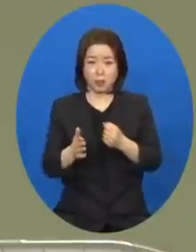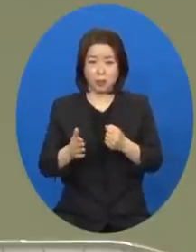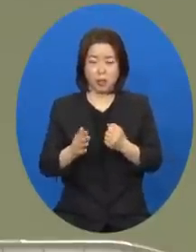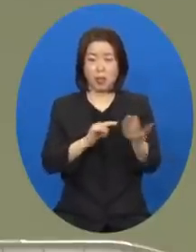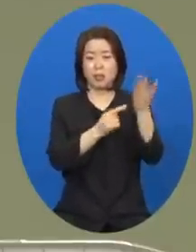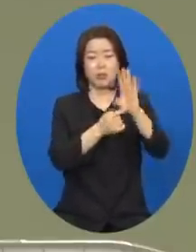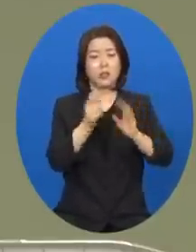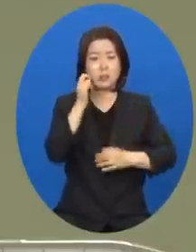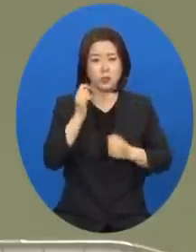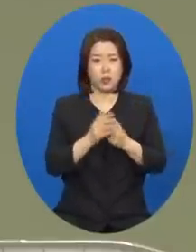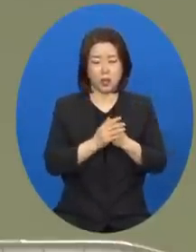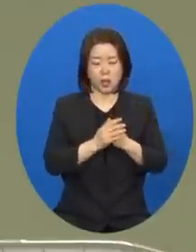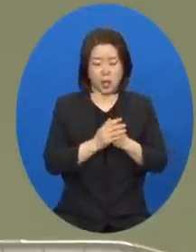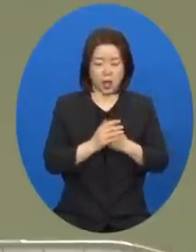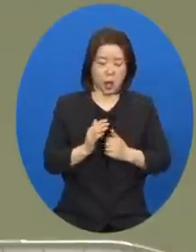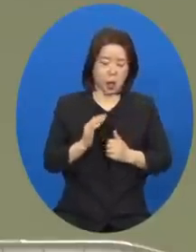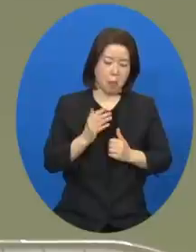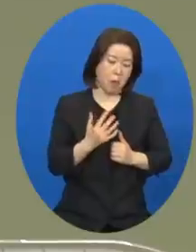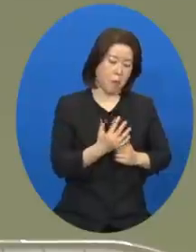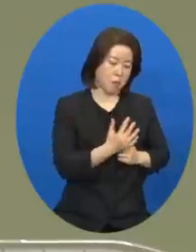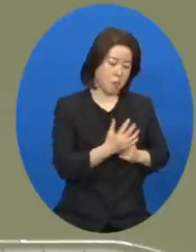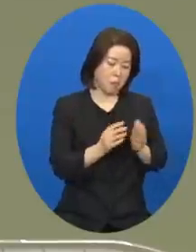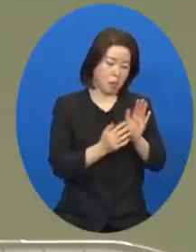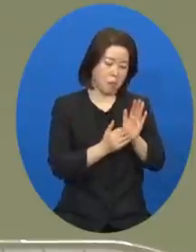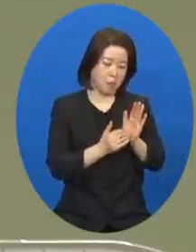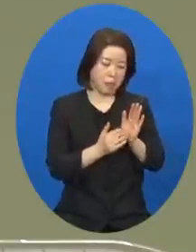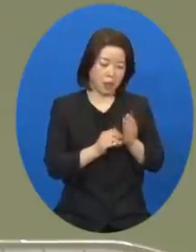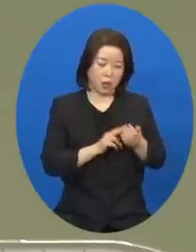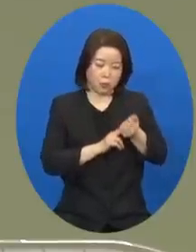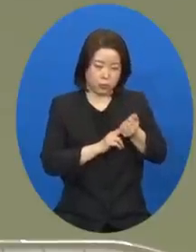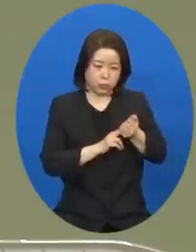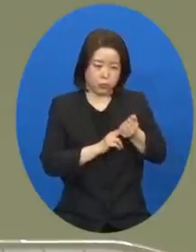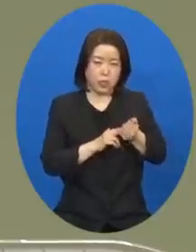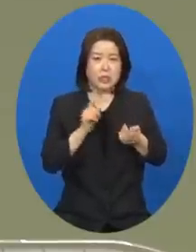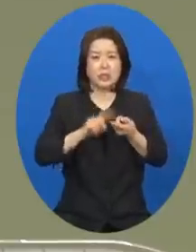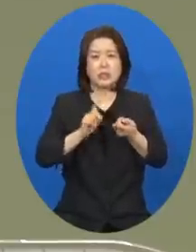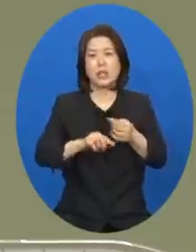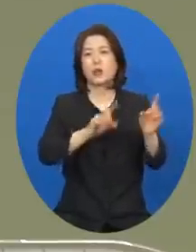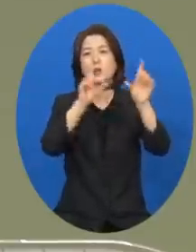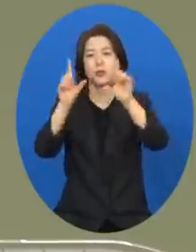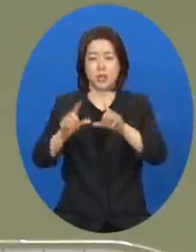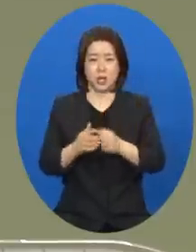그러니까 누르고 숨기고 그렇게 살아가는 거예요. 그러다가 다